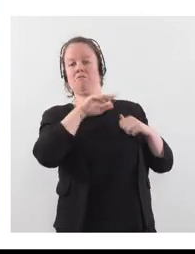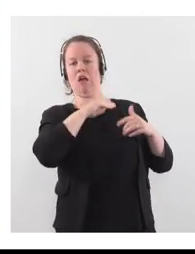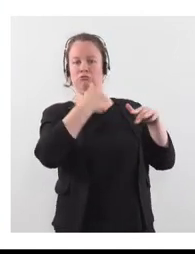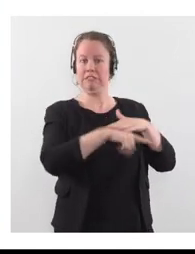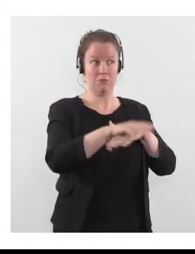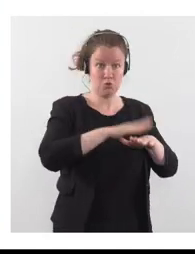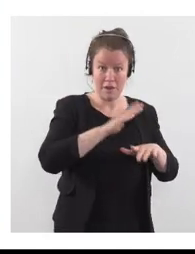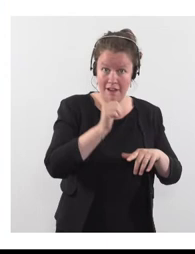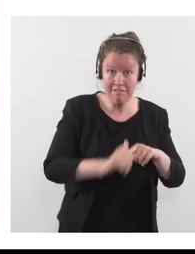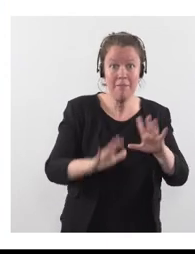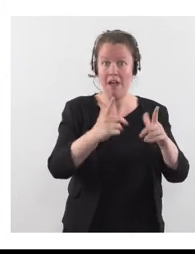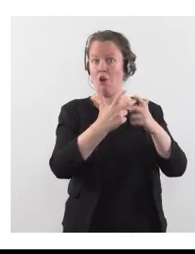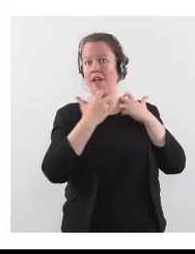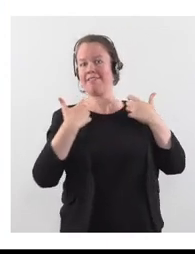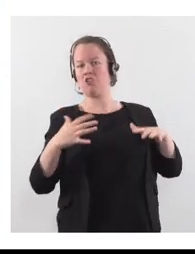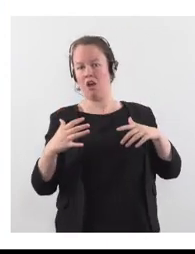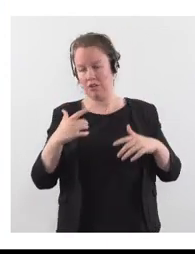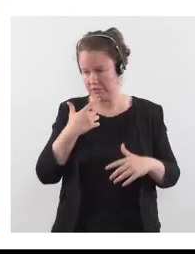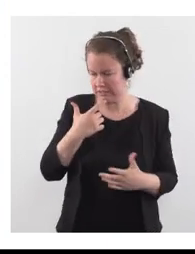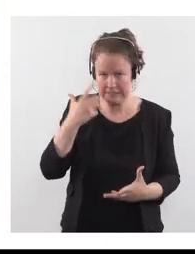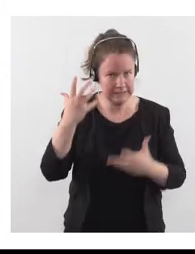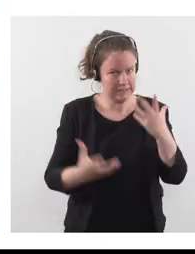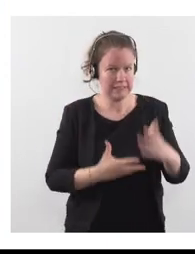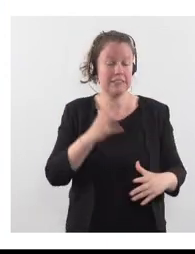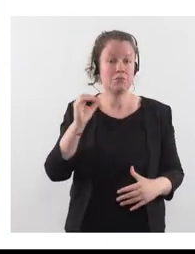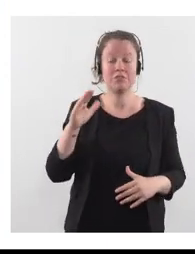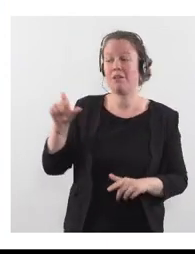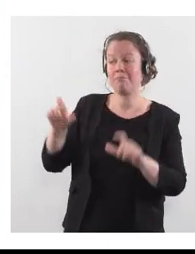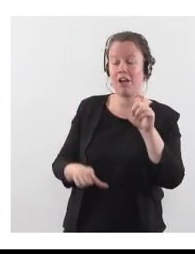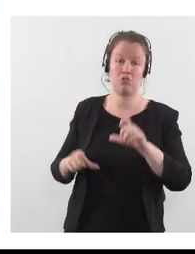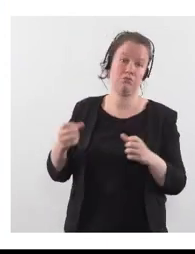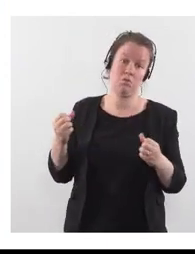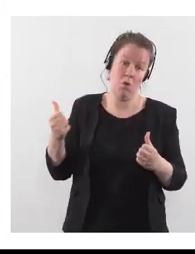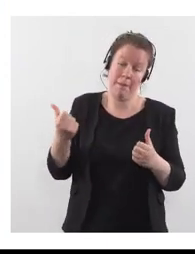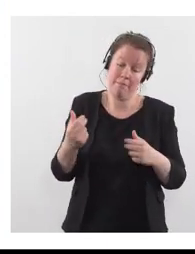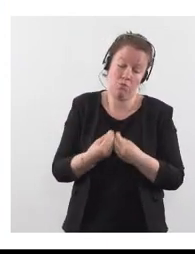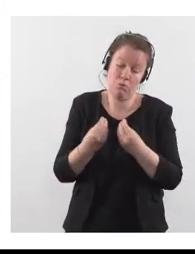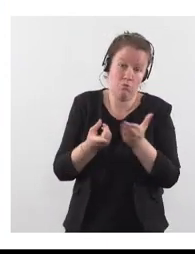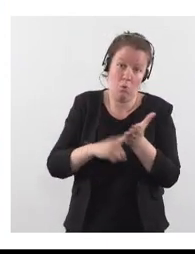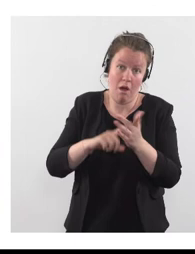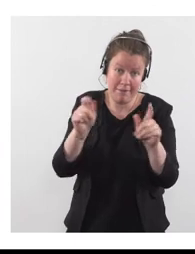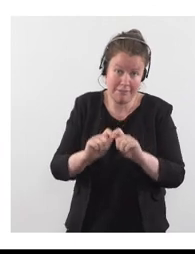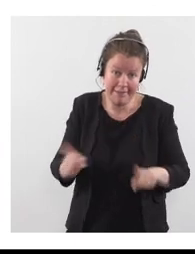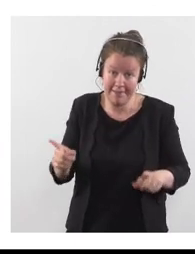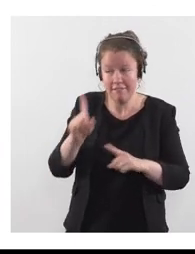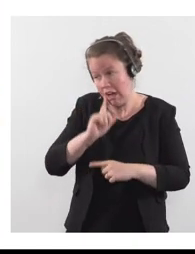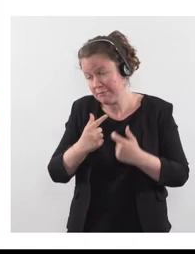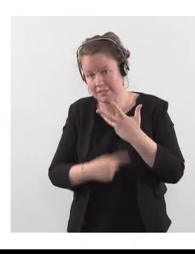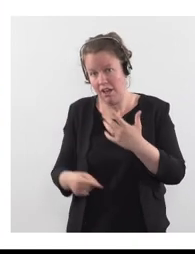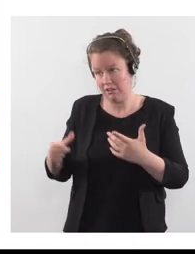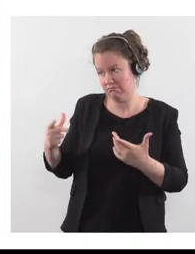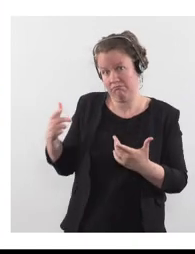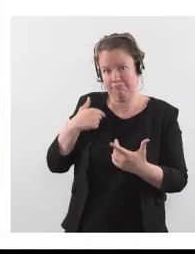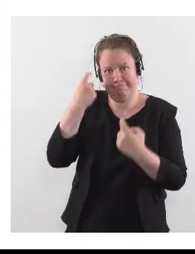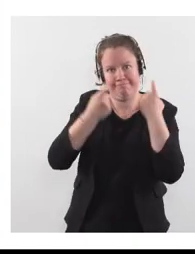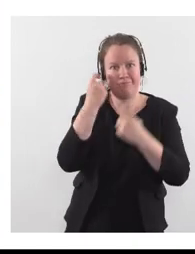plus éloignés du droit est une de mes préoccupations absolument quotidiennes. Et je suis d'accord avec ce que vous avez dit. On voit qu'une partie visible de l'iceberg, en fait, dans